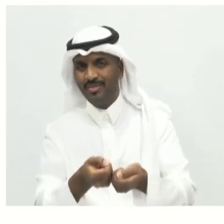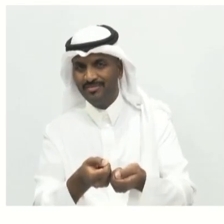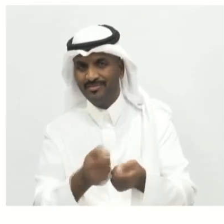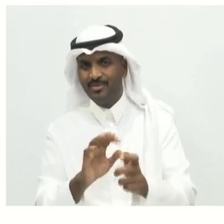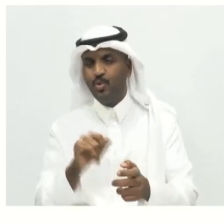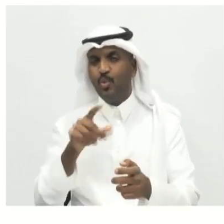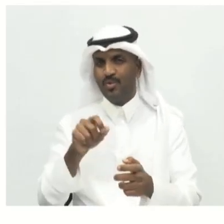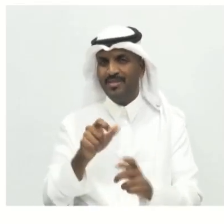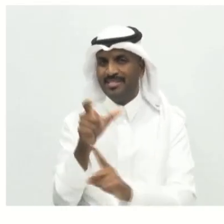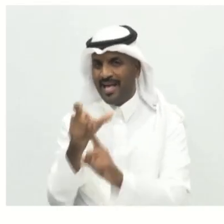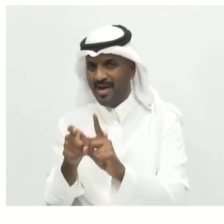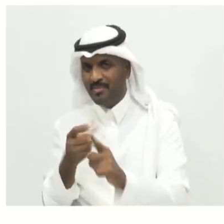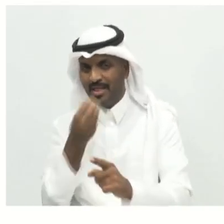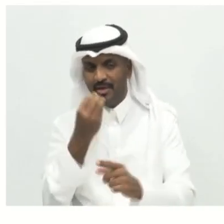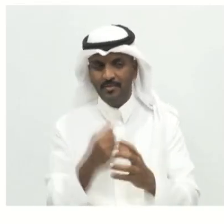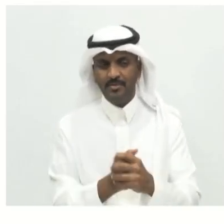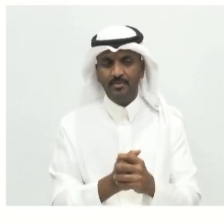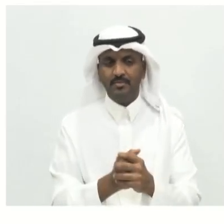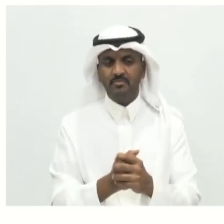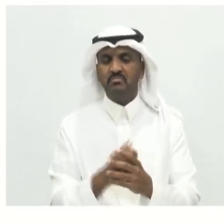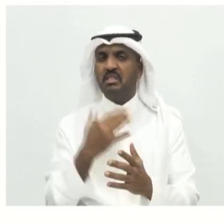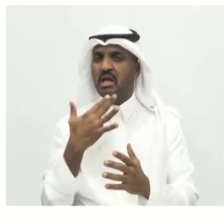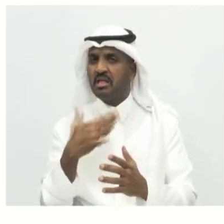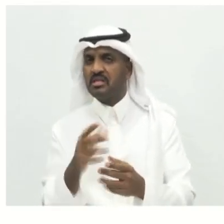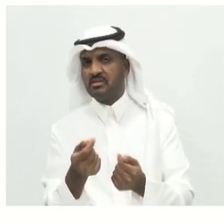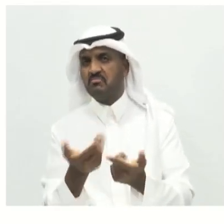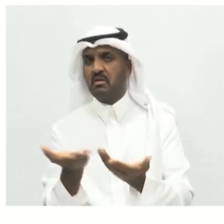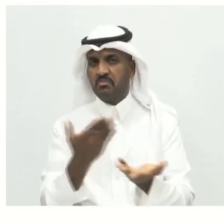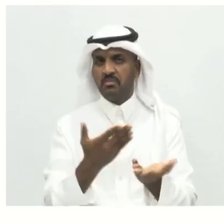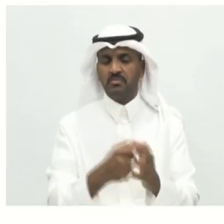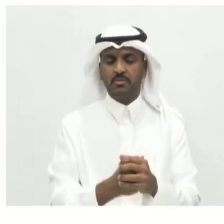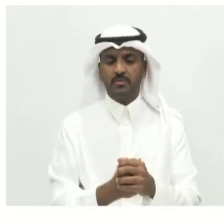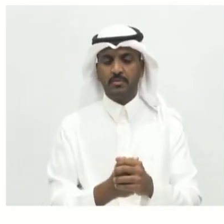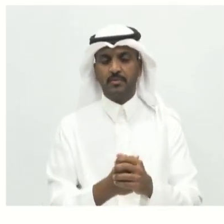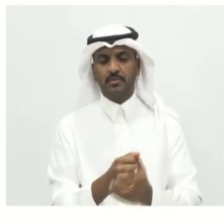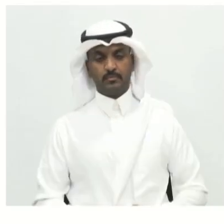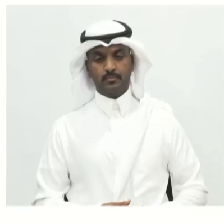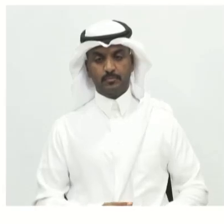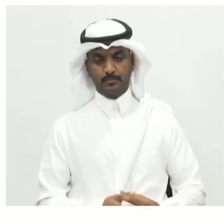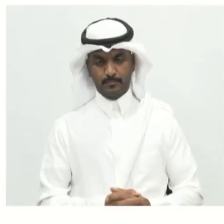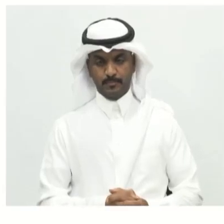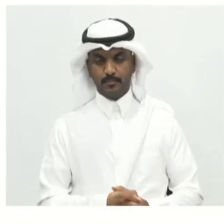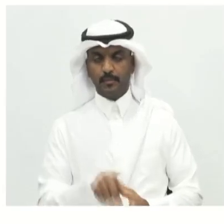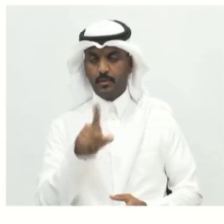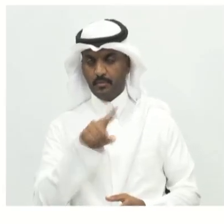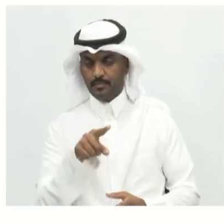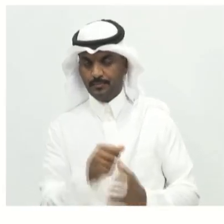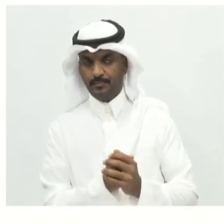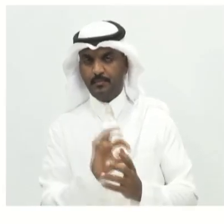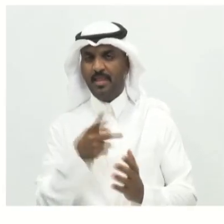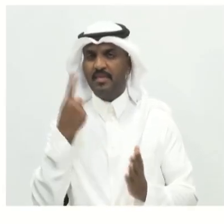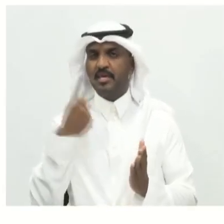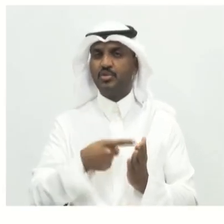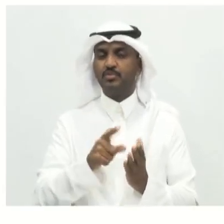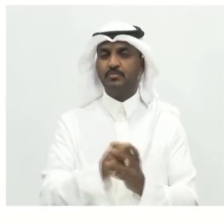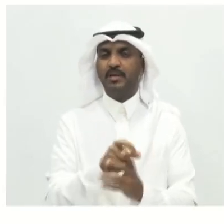صاحب الطعام متى تيسر له ذلك طيب ابنائي ما الذي يجب على